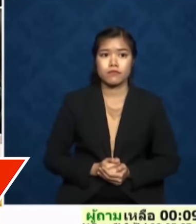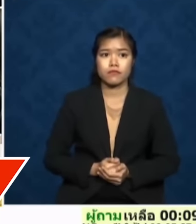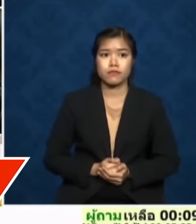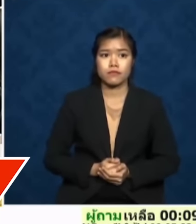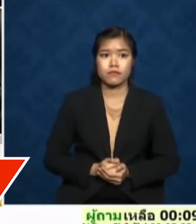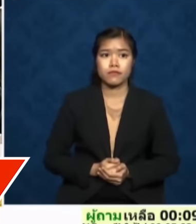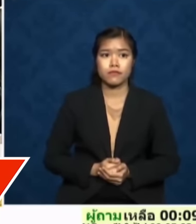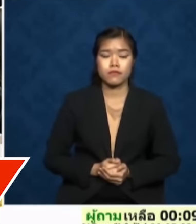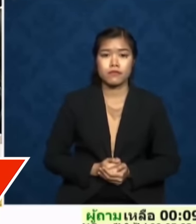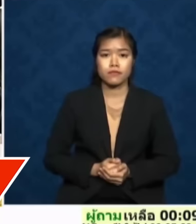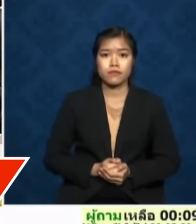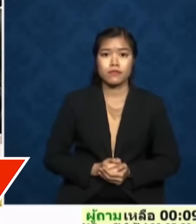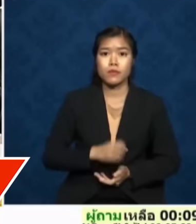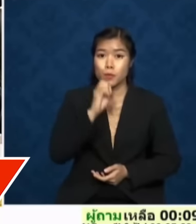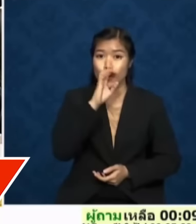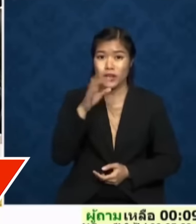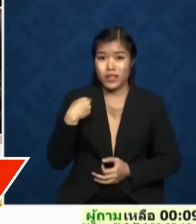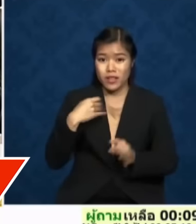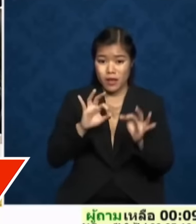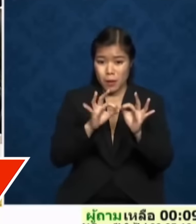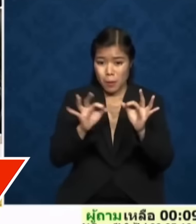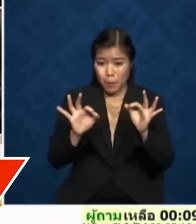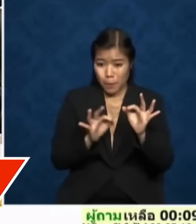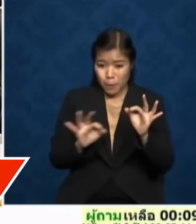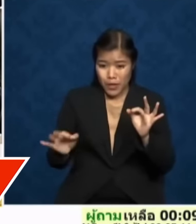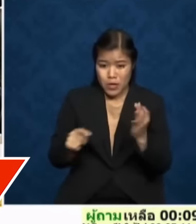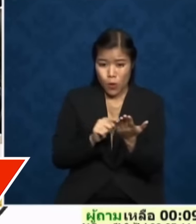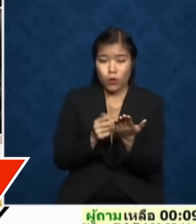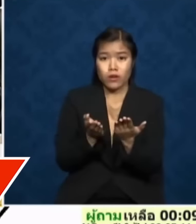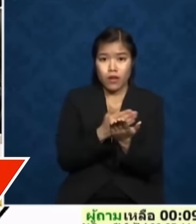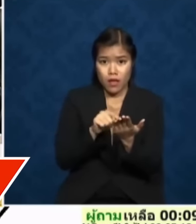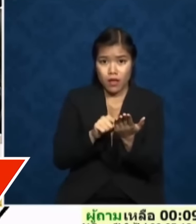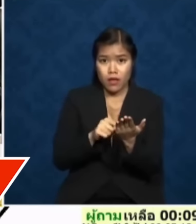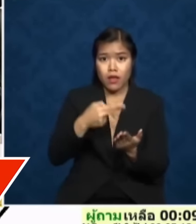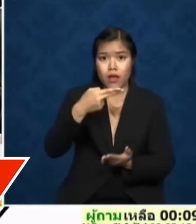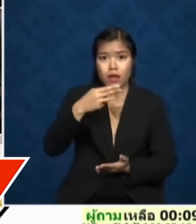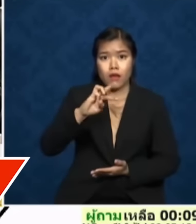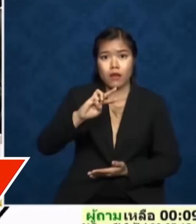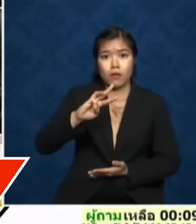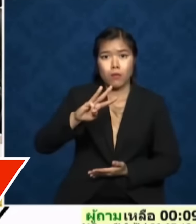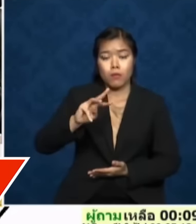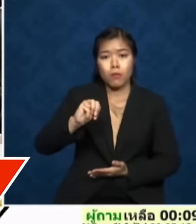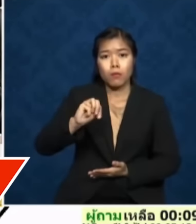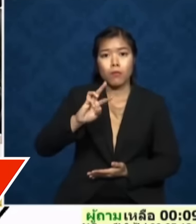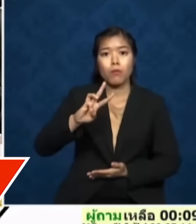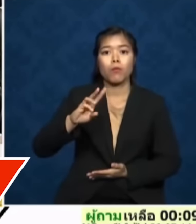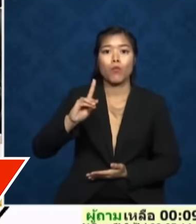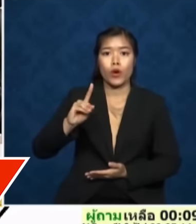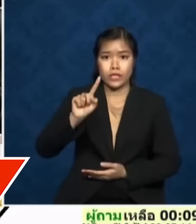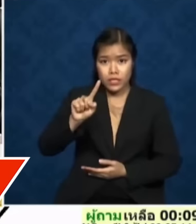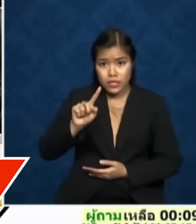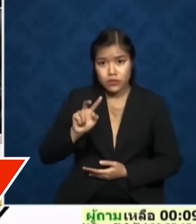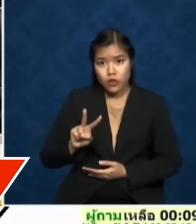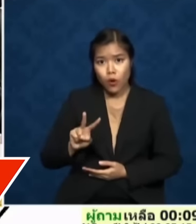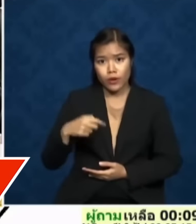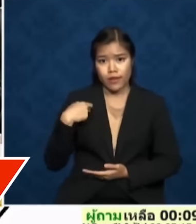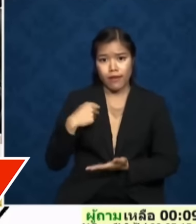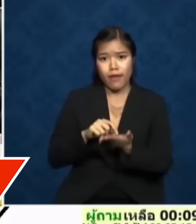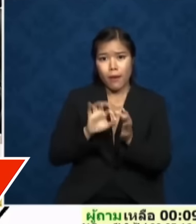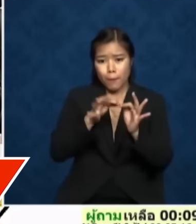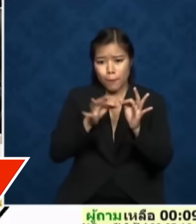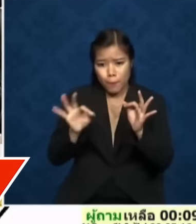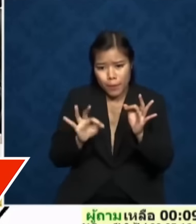ต้องเรียนอย่างนี้ครับว่าเนื้อหาในรัฐธรรมนูญหมวด1หมวด2เนี่ยมันมีการเปลี่ยนแปลงอยู่ตลอดนะครับอยู่เสมอเว